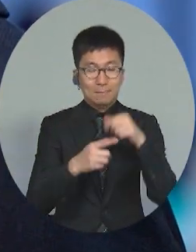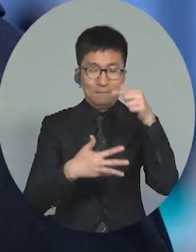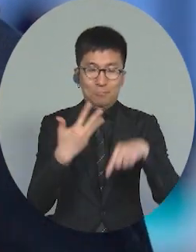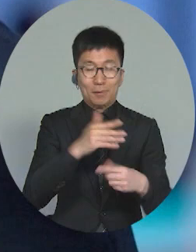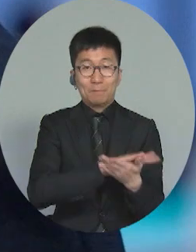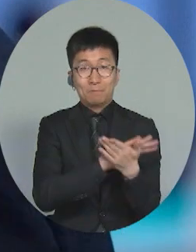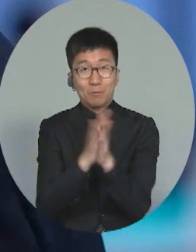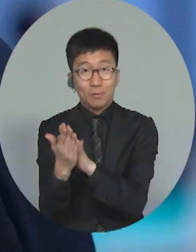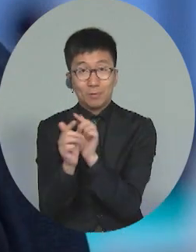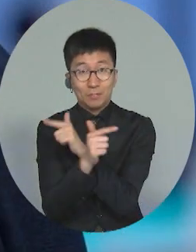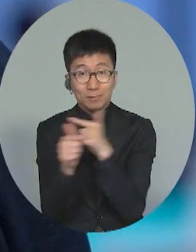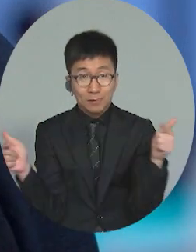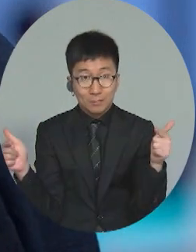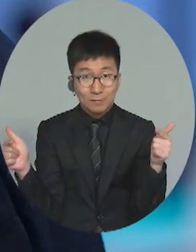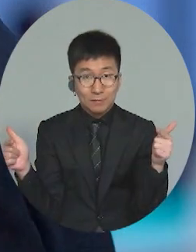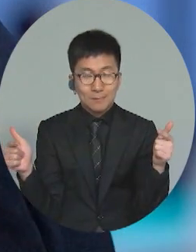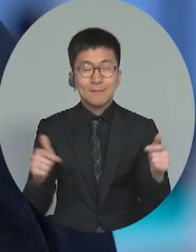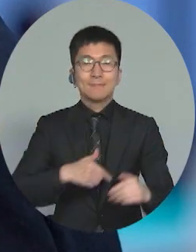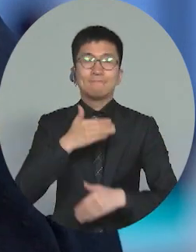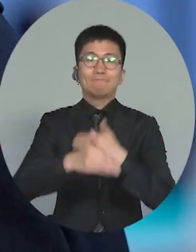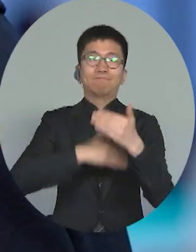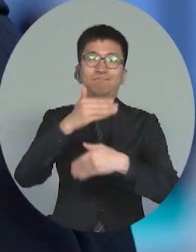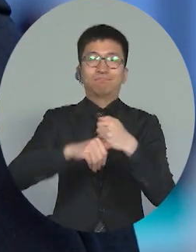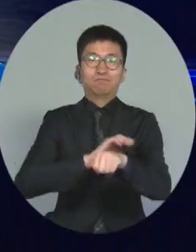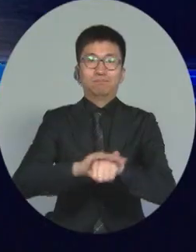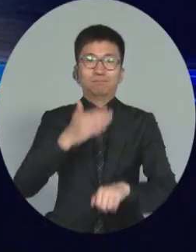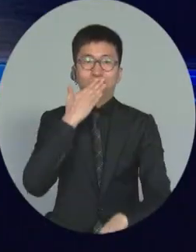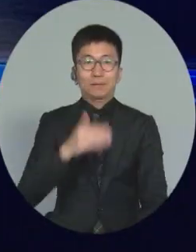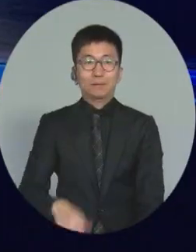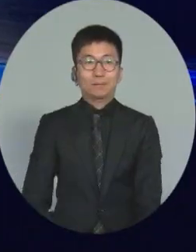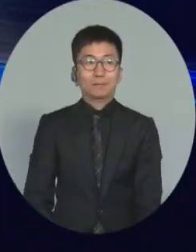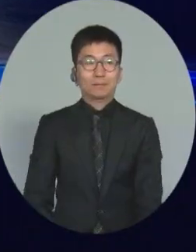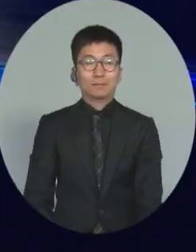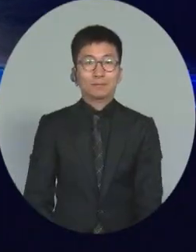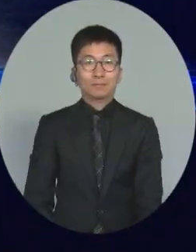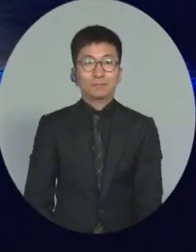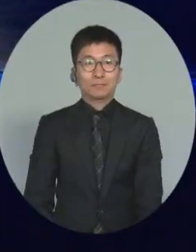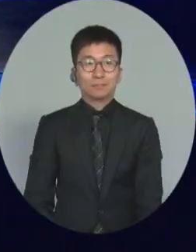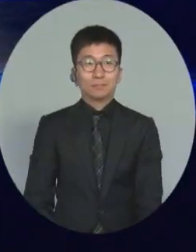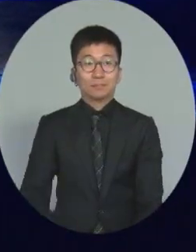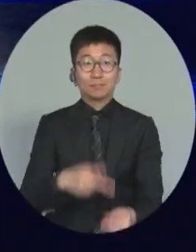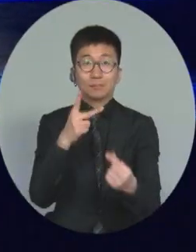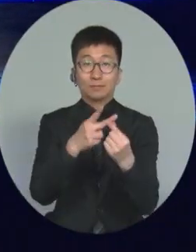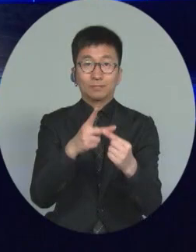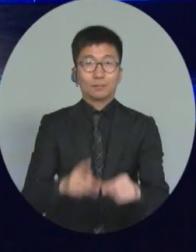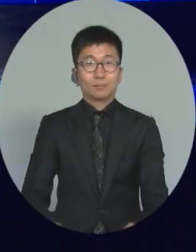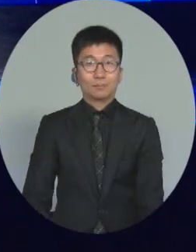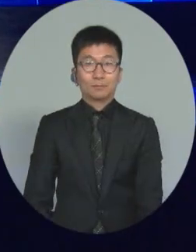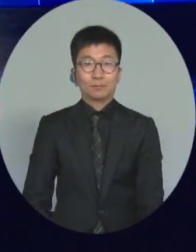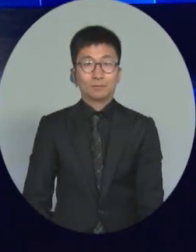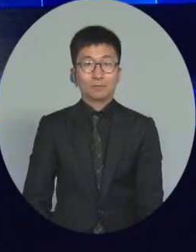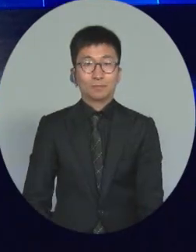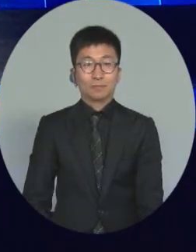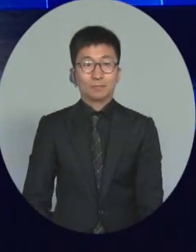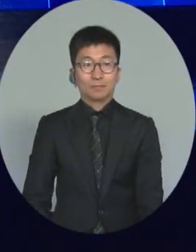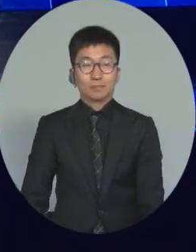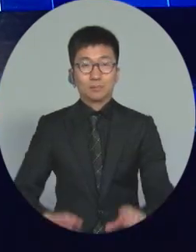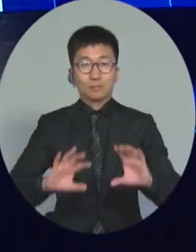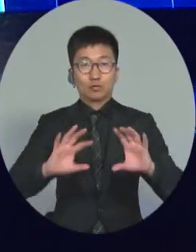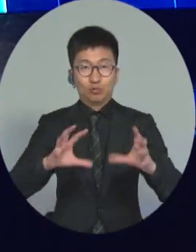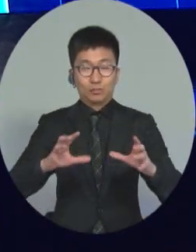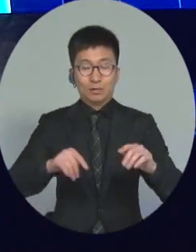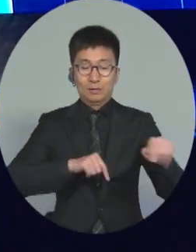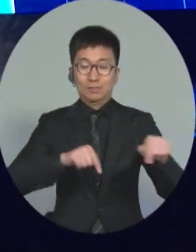과제들도 통합적으로 대체해 나갈 수 있습니다 둘째 국가